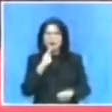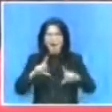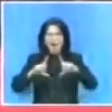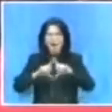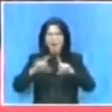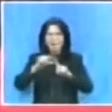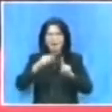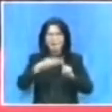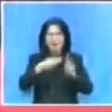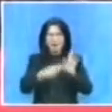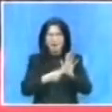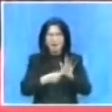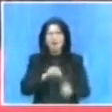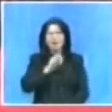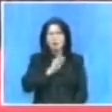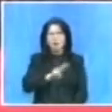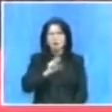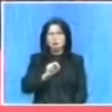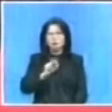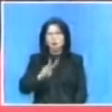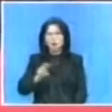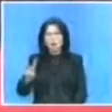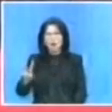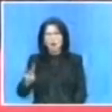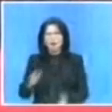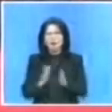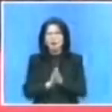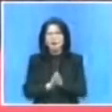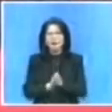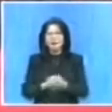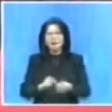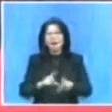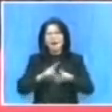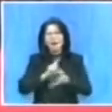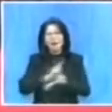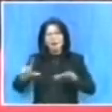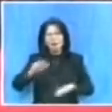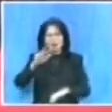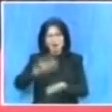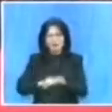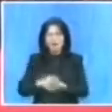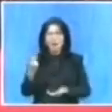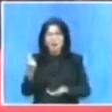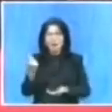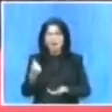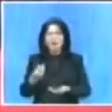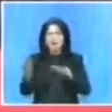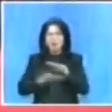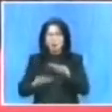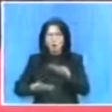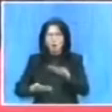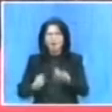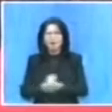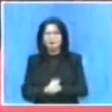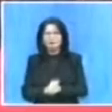Belanja Negara Tahun Anggaran 2022 dan Nota Keuangan beserta dokumen pendukungnya dari Ketua